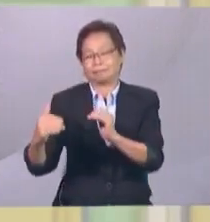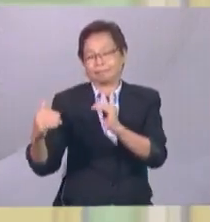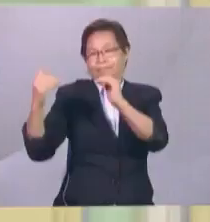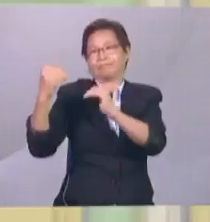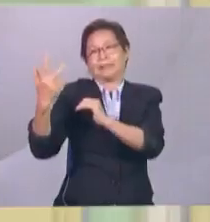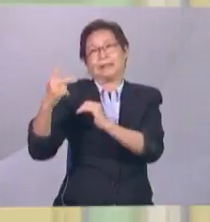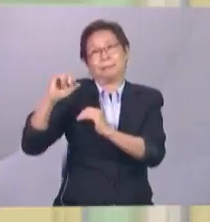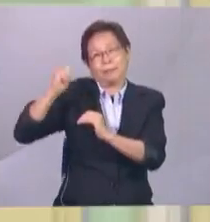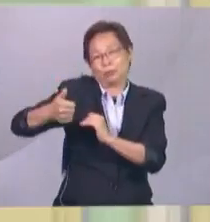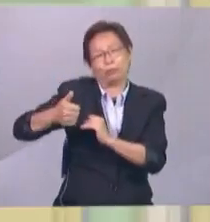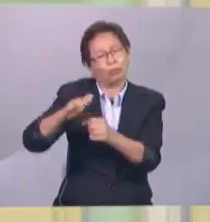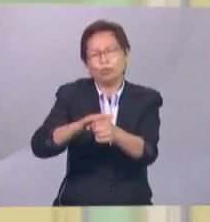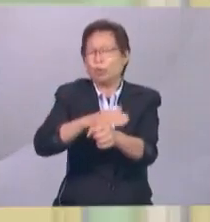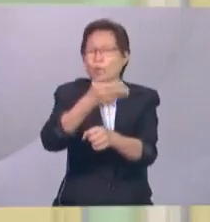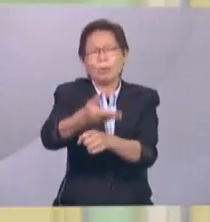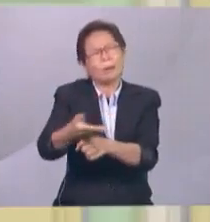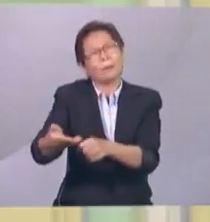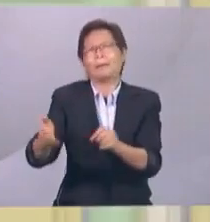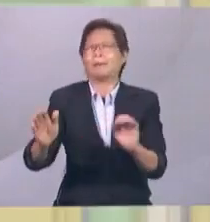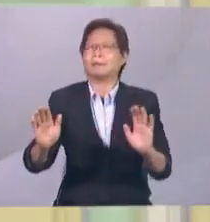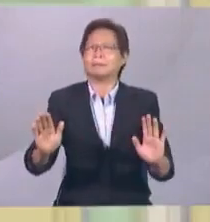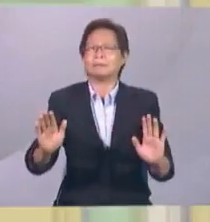3.